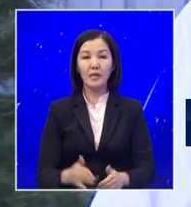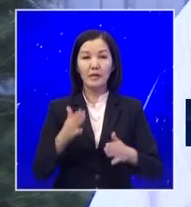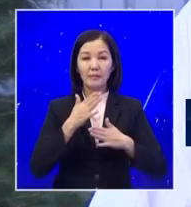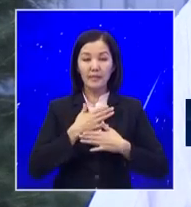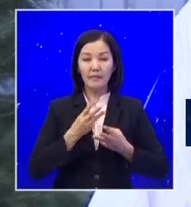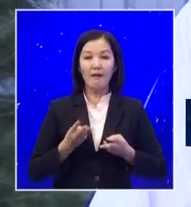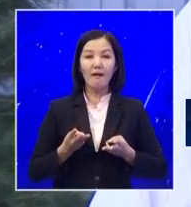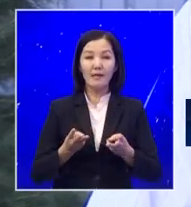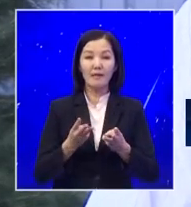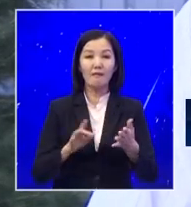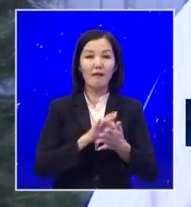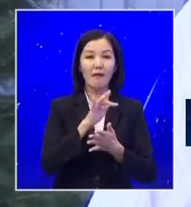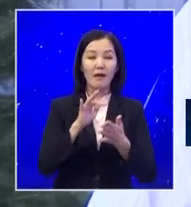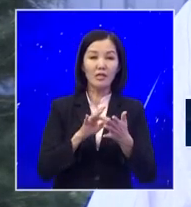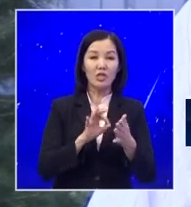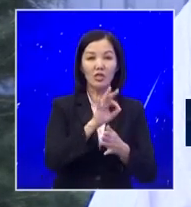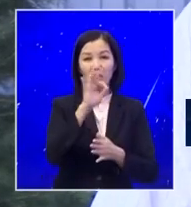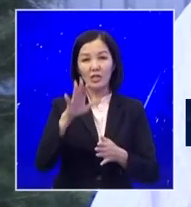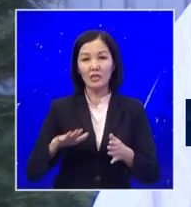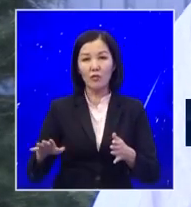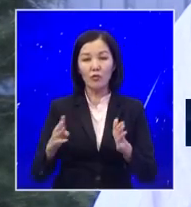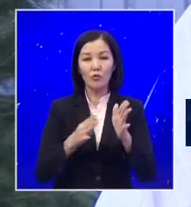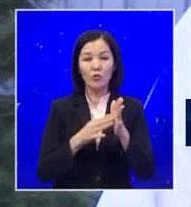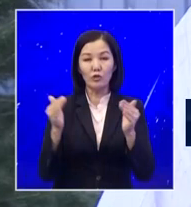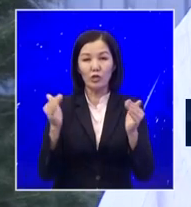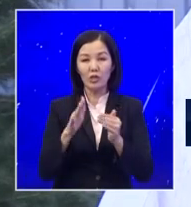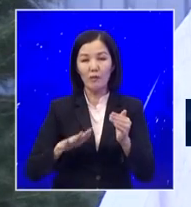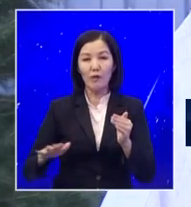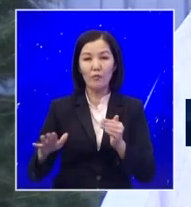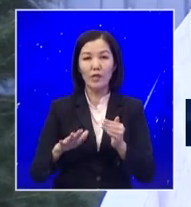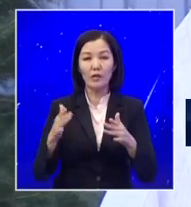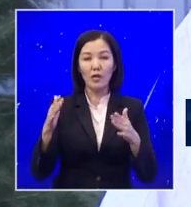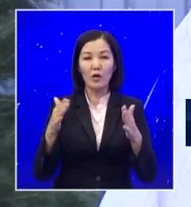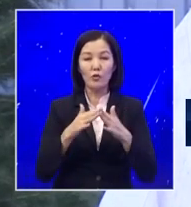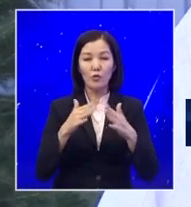Біздің қазандық қаланың шығыс аумағындағы және 9-шы ықшамаудандағы тұрғын